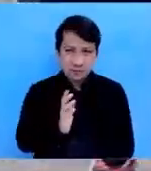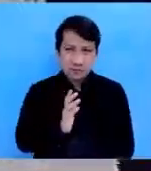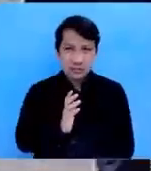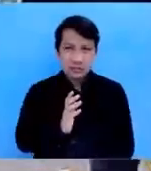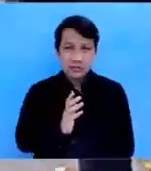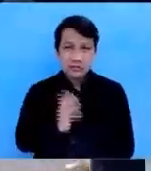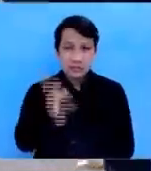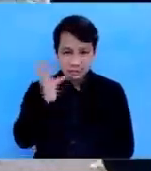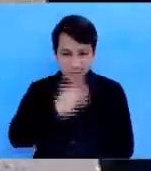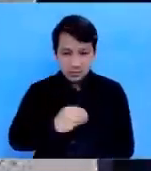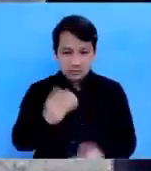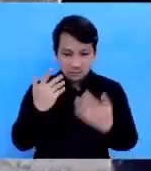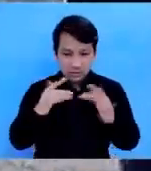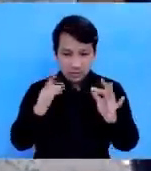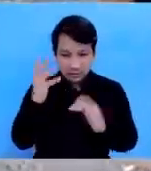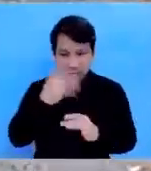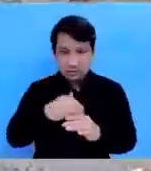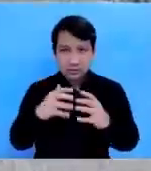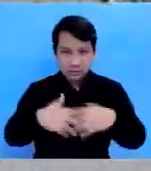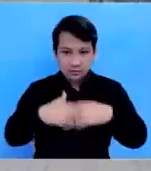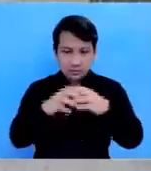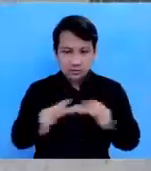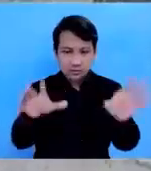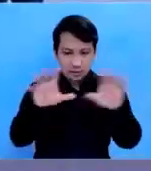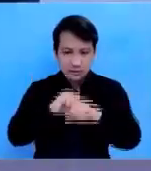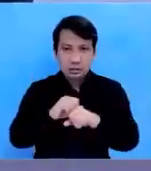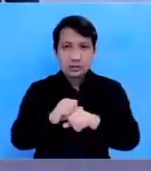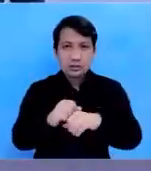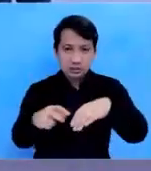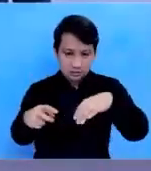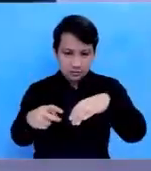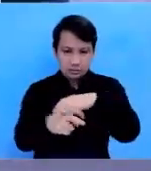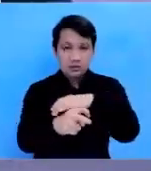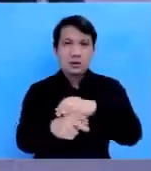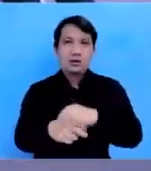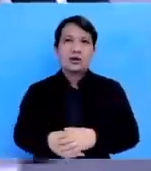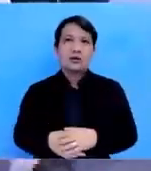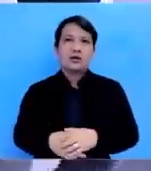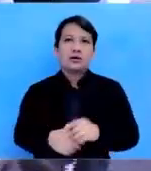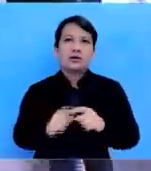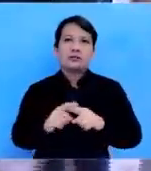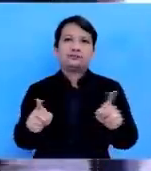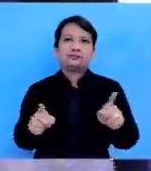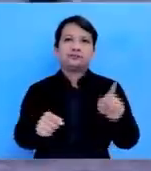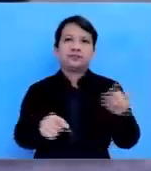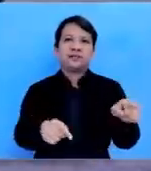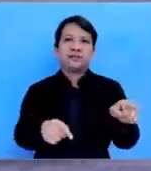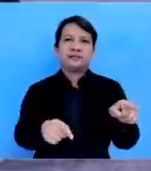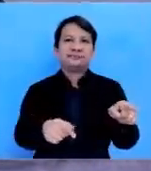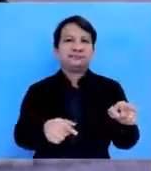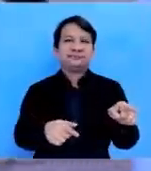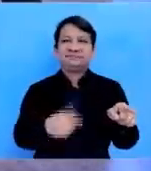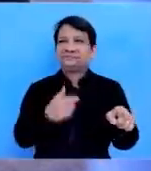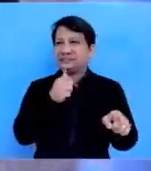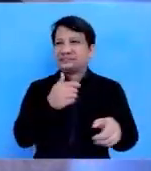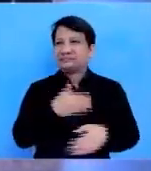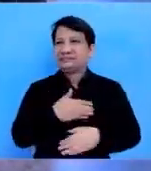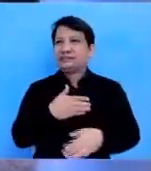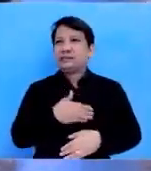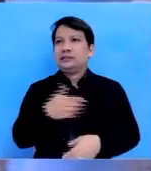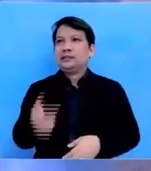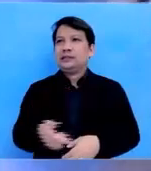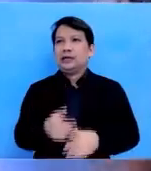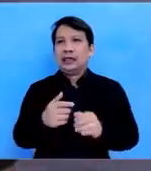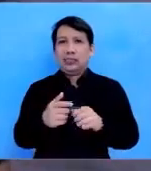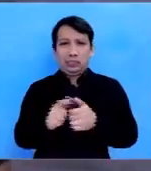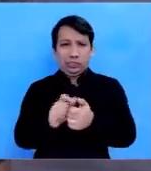ikagiginhawa naman ng marami kapag natapos na ang subway. Pero may ibang mananakay na hindi natuwa sa mahabang lakaran.